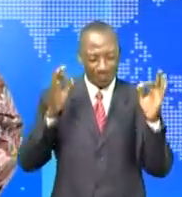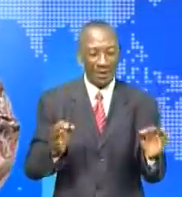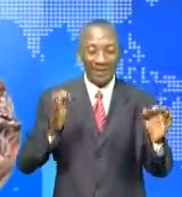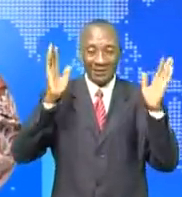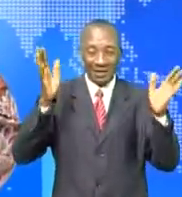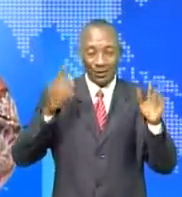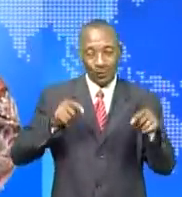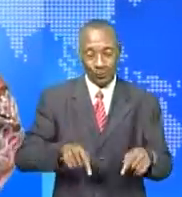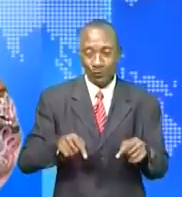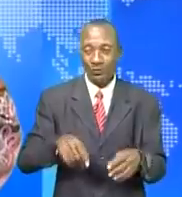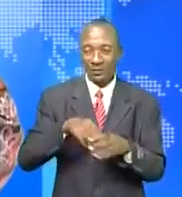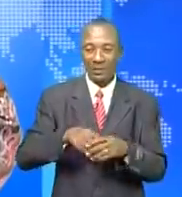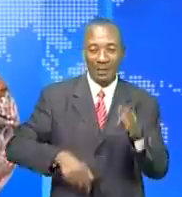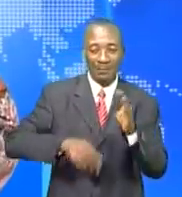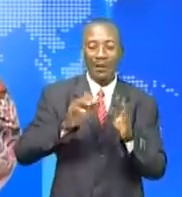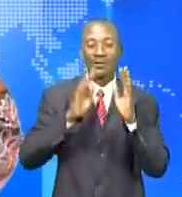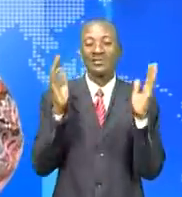Bazaïba, pour examiner cette question.